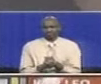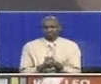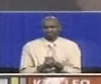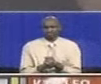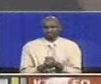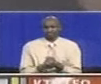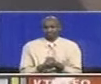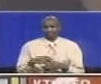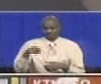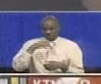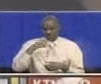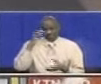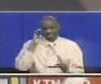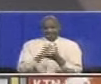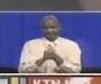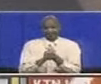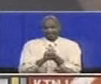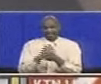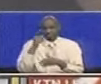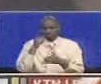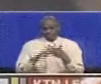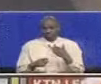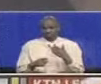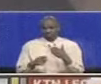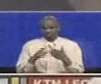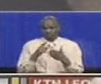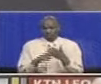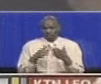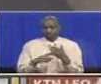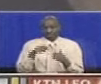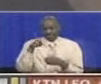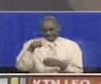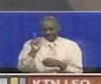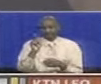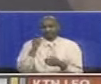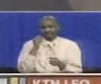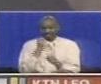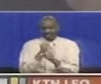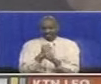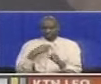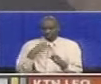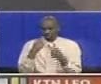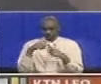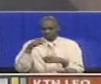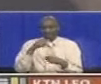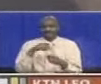That we believe in whatever Waruru did or talked to us